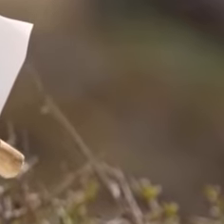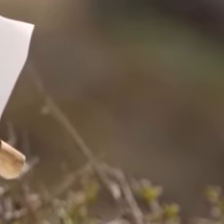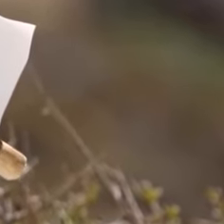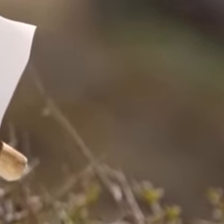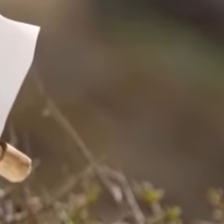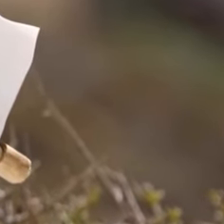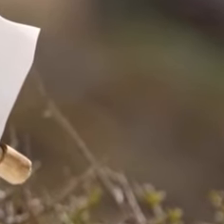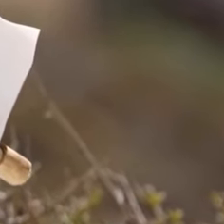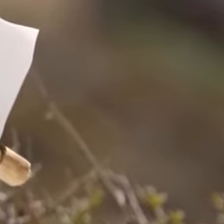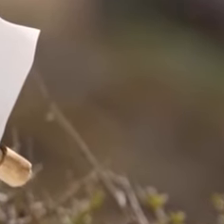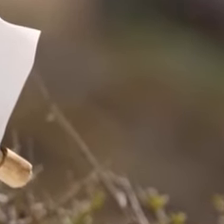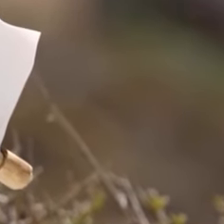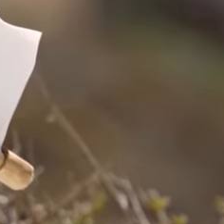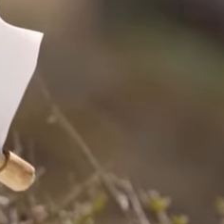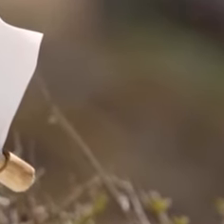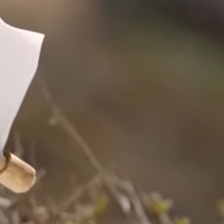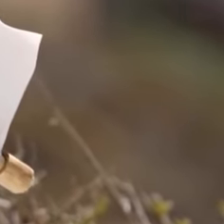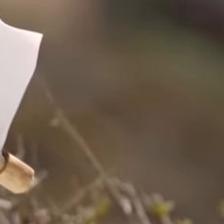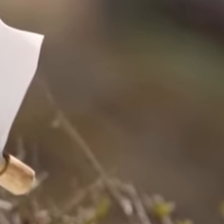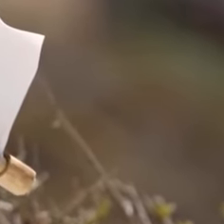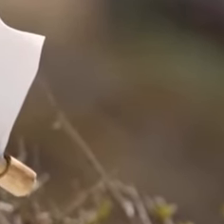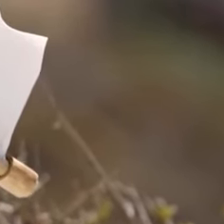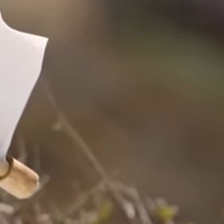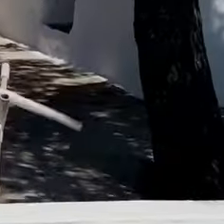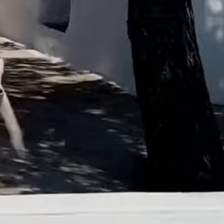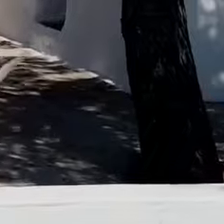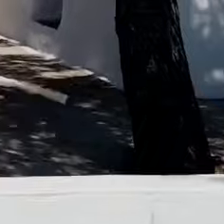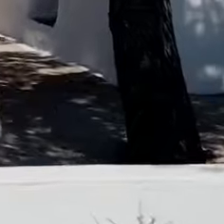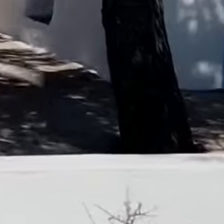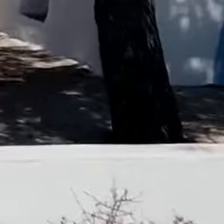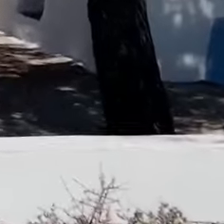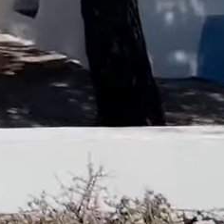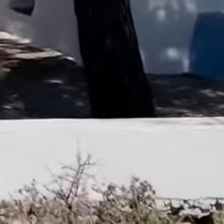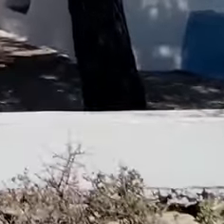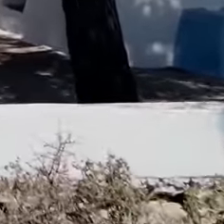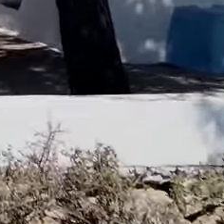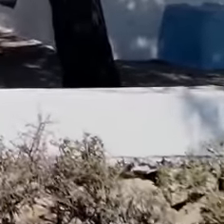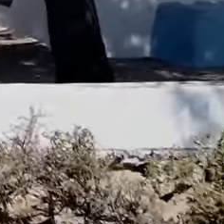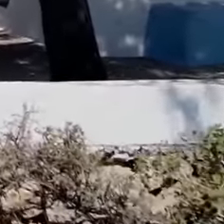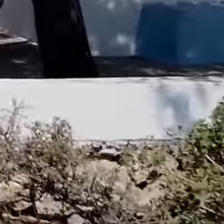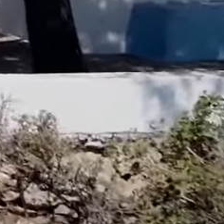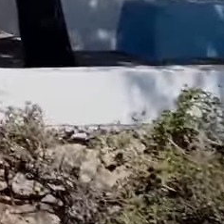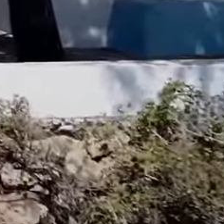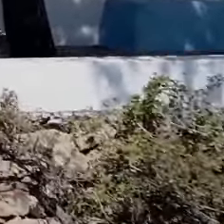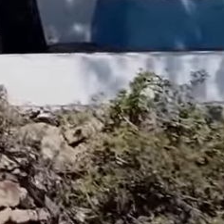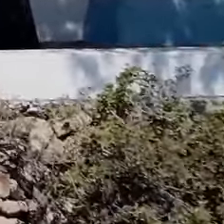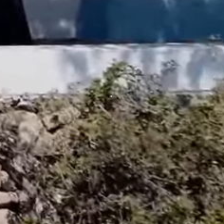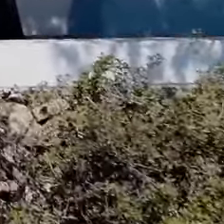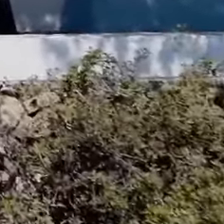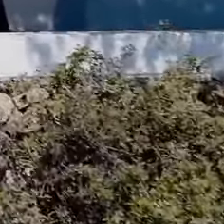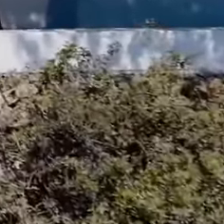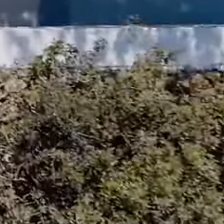про печати, там нет, вернее, про печати есть, там про антихриста, да, страшного суда там нет, там есть суд. Вот, но